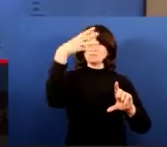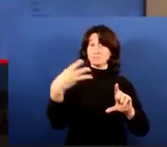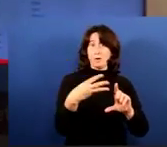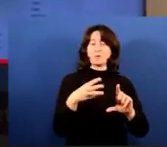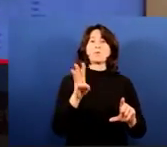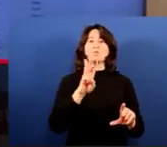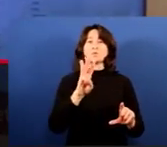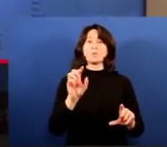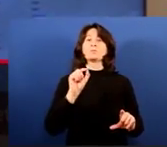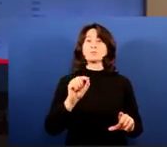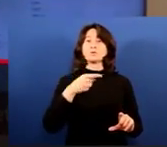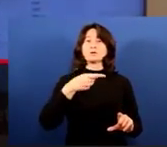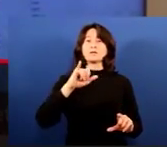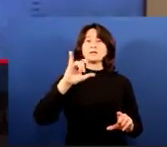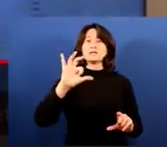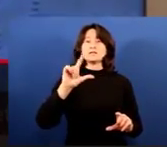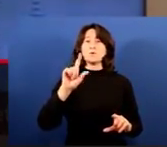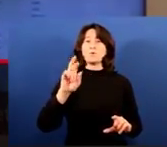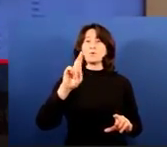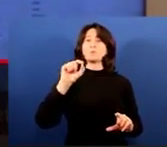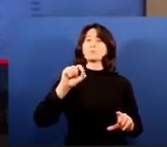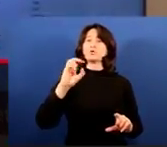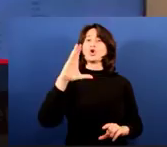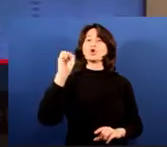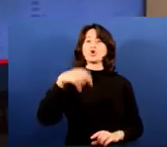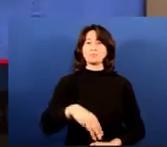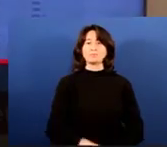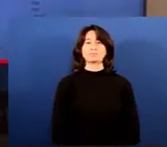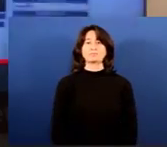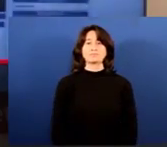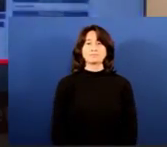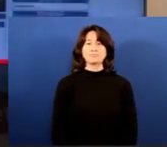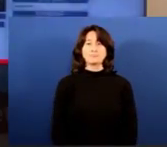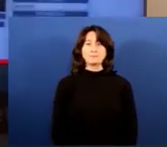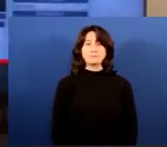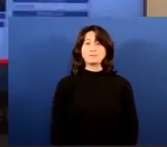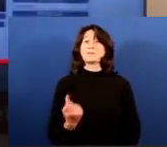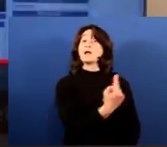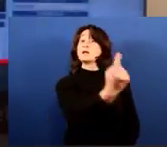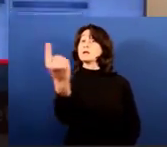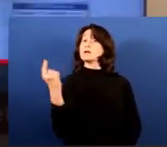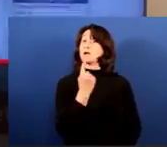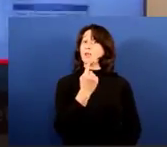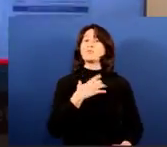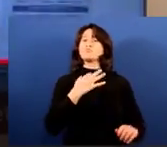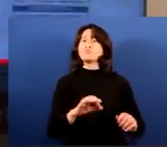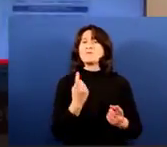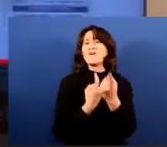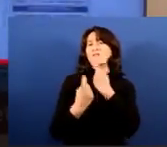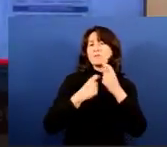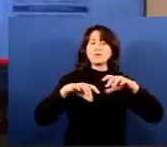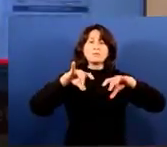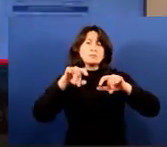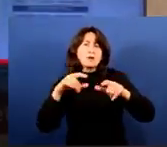eguneratuan ezagutzea oso erraza izango da aurrerantzean. Bizkaiko Foru Aldundiak Bilboko Merkataritza Ganberarekin lankidetzan Gizlur